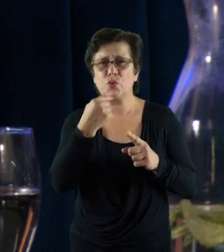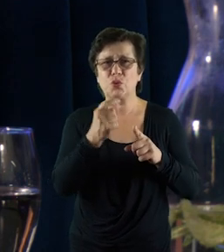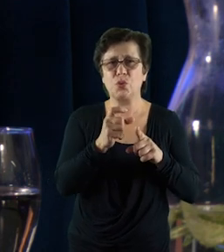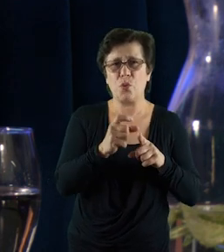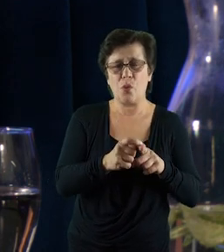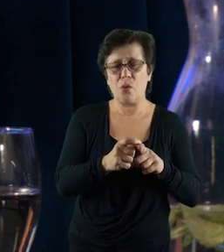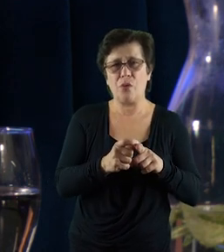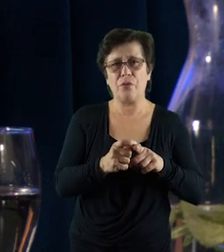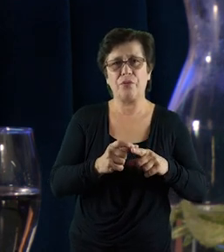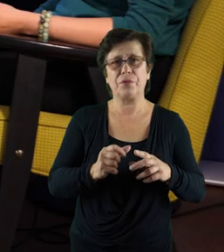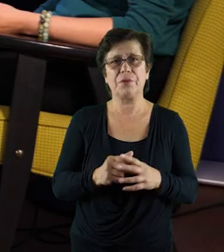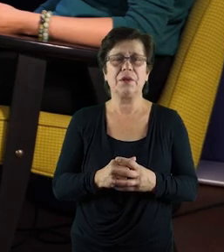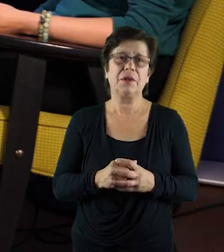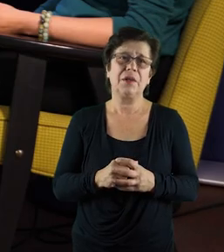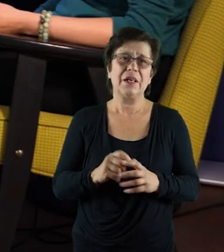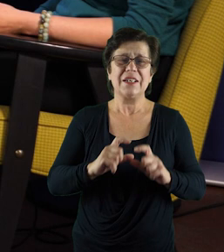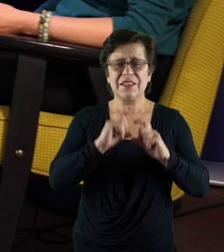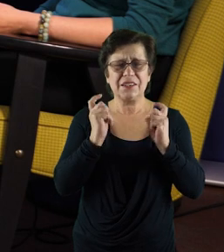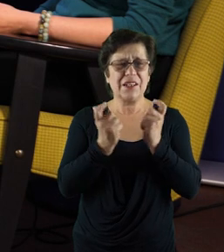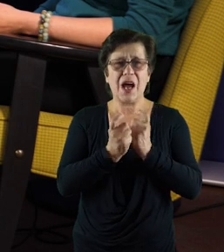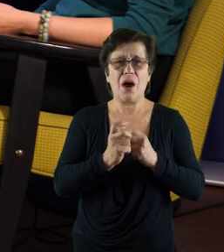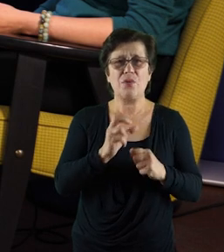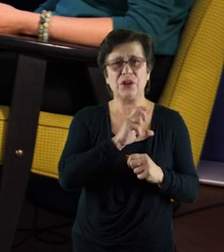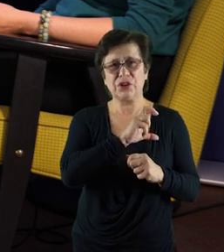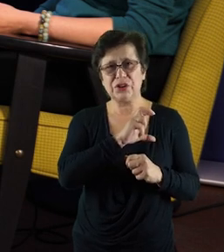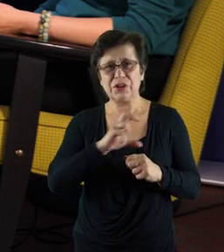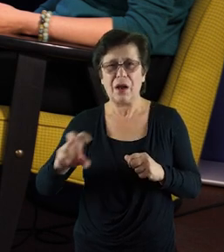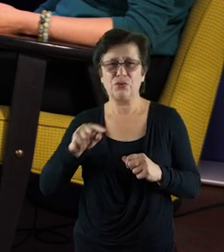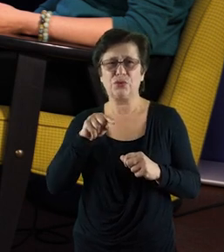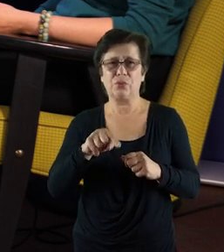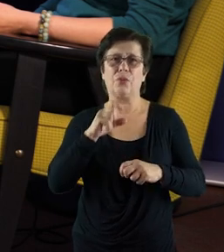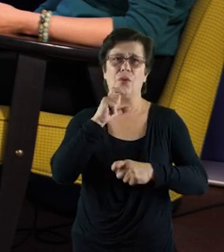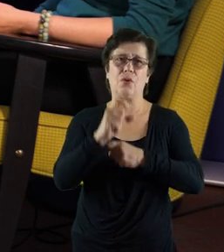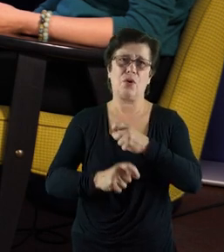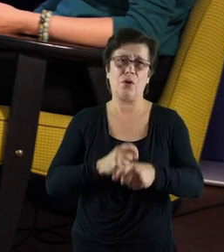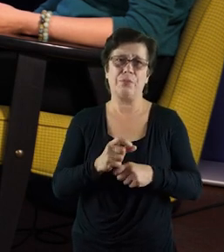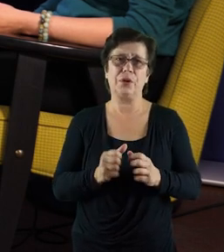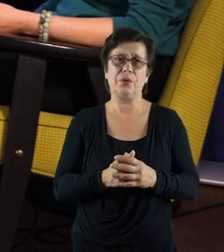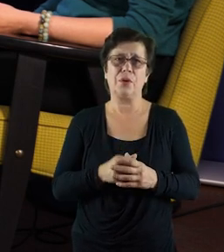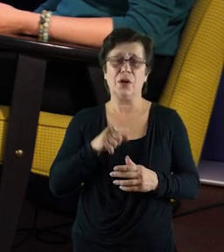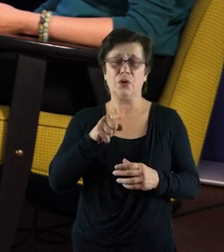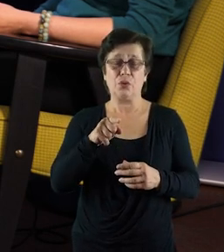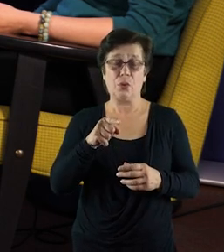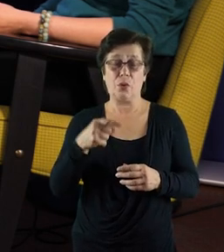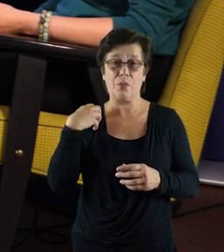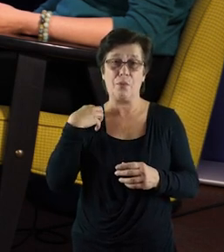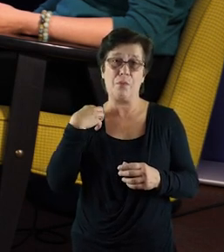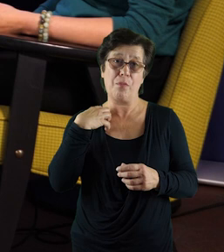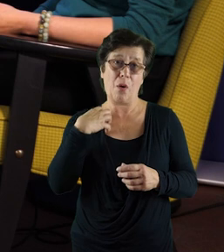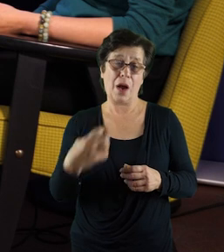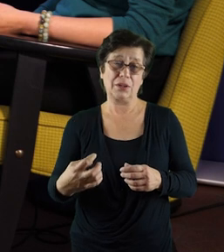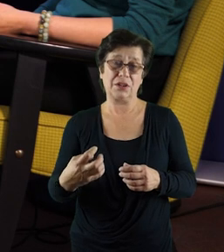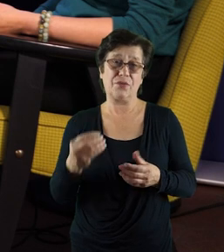jest tak charakterystyczne dla Przybosia, on cały czas konsekwentnie za tym podąża, więc jakby to bogactwo doświadczeń na dobrą